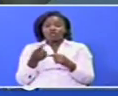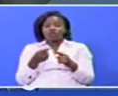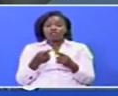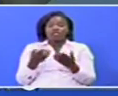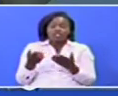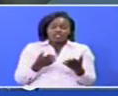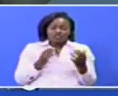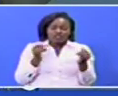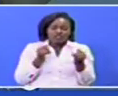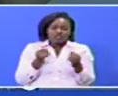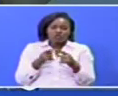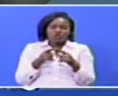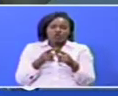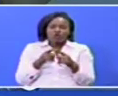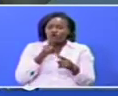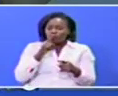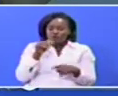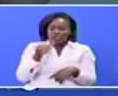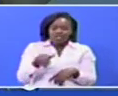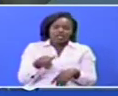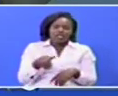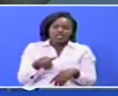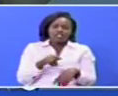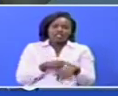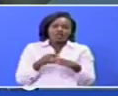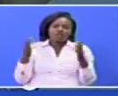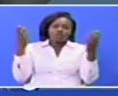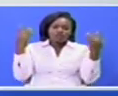kuhusiana na tahadhari za mapema wakati wa msimu huu wa mvua. Mtazamaji basi.